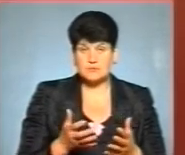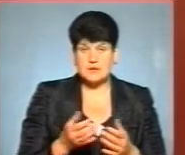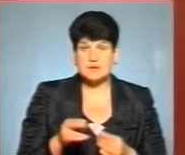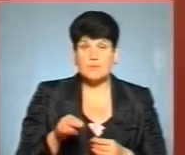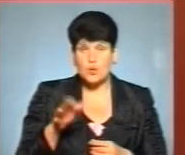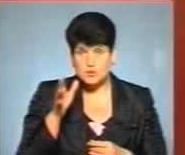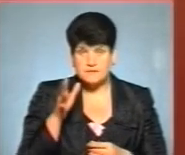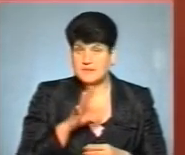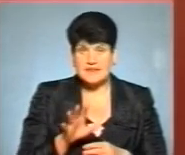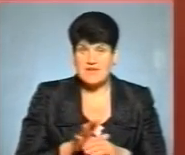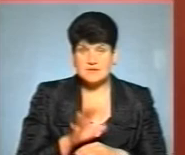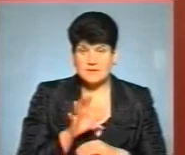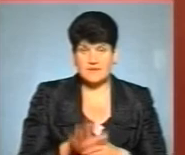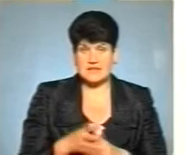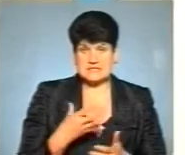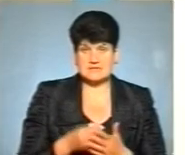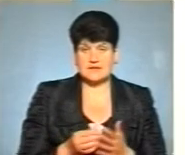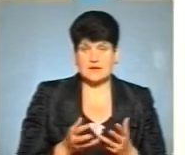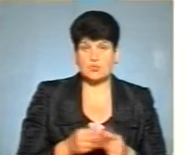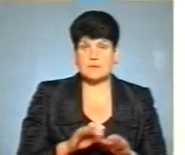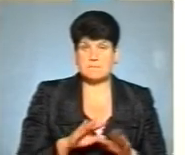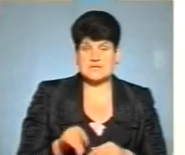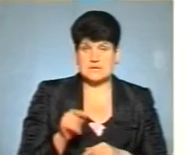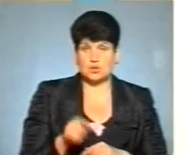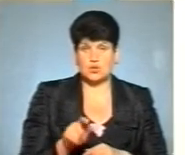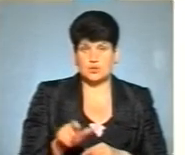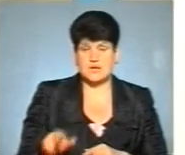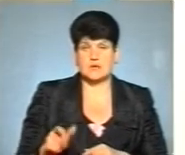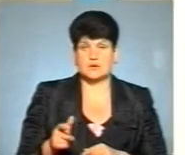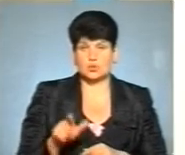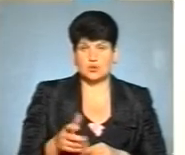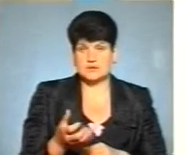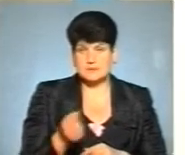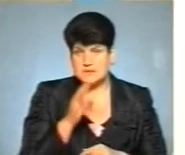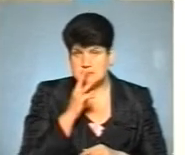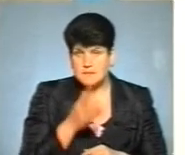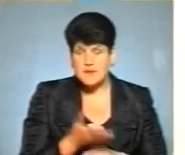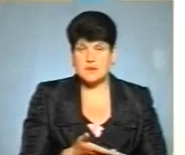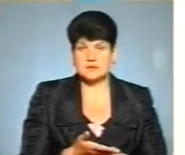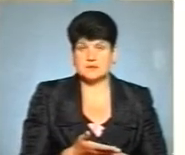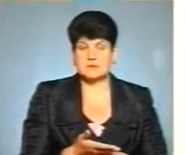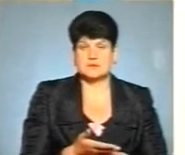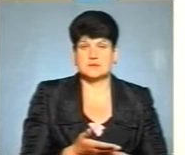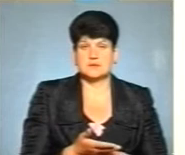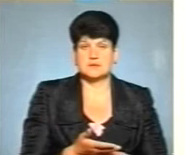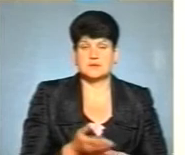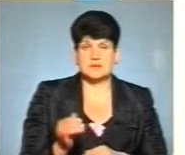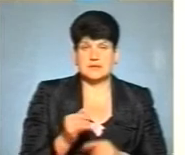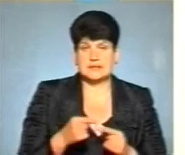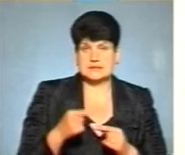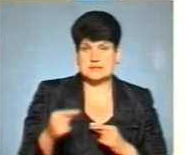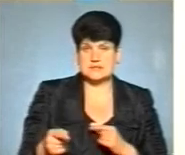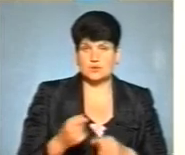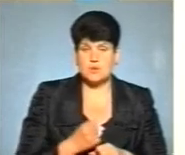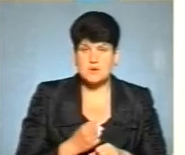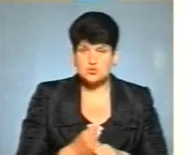освіті, ми не відправляли за свій рахунок після того людей, люди отримали заробітну плату і дистанційно працювали,